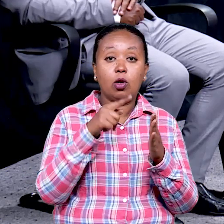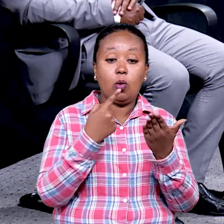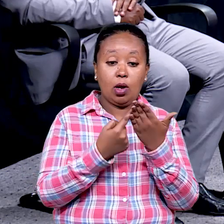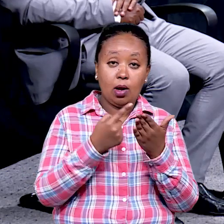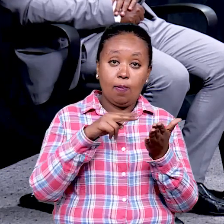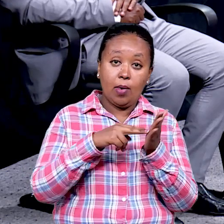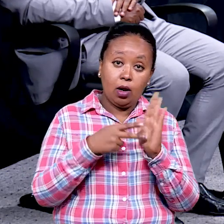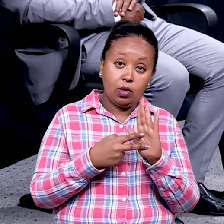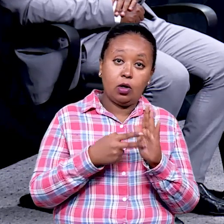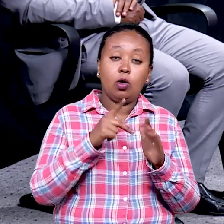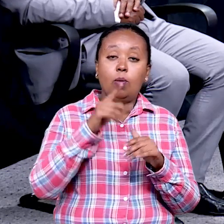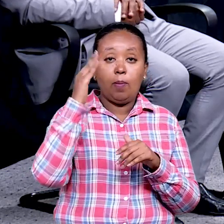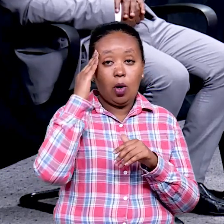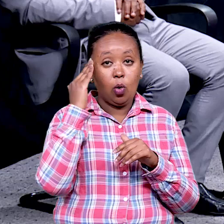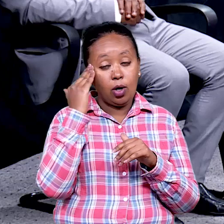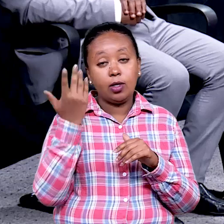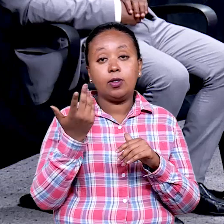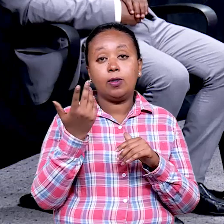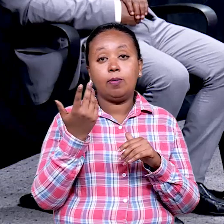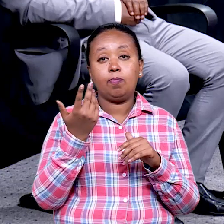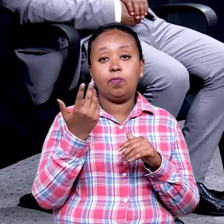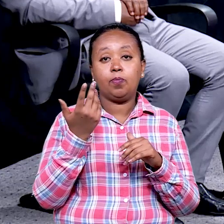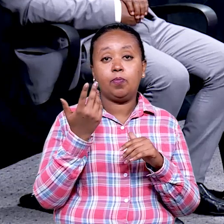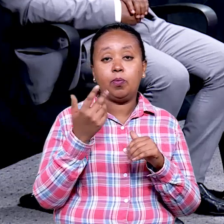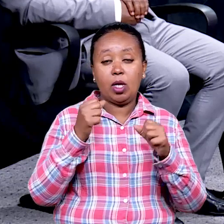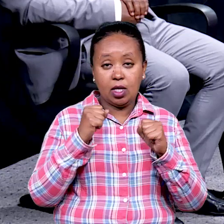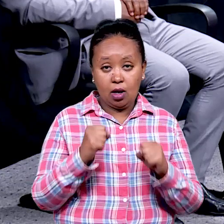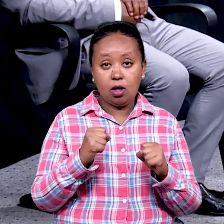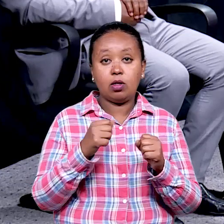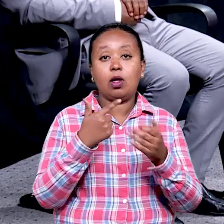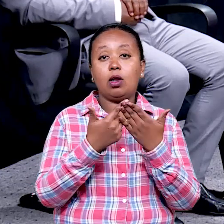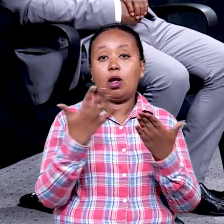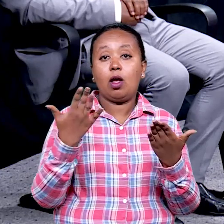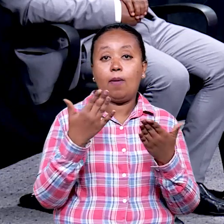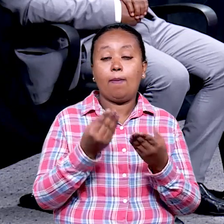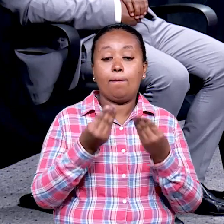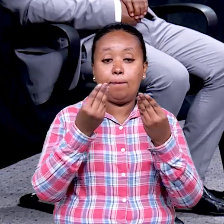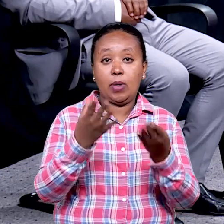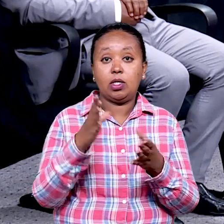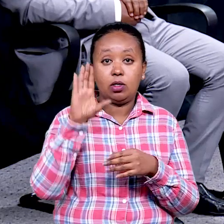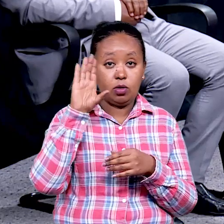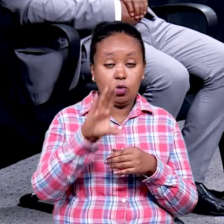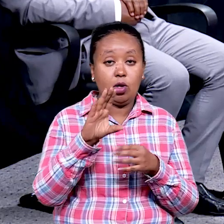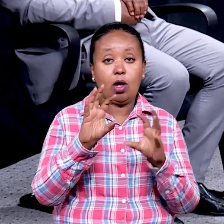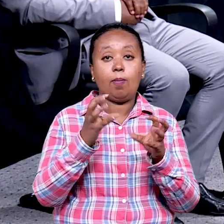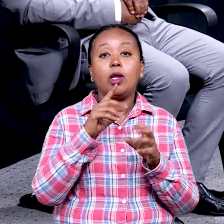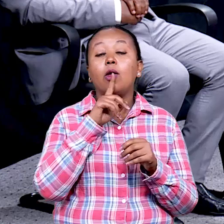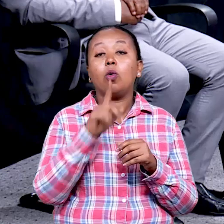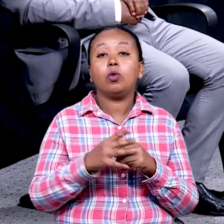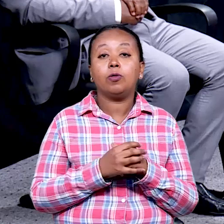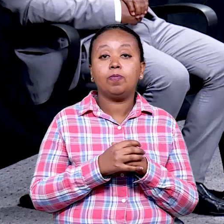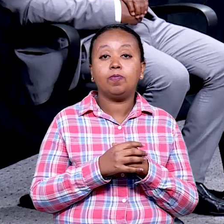ሶ ያንን በእውቀት እና በትጋት ያንን አበርክቶ የማበርከት ግዴታው የሚዲያው